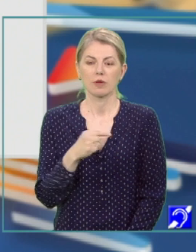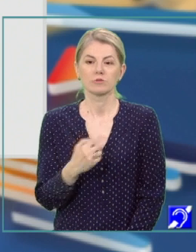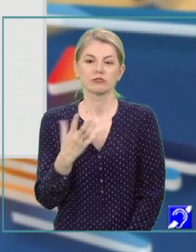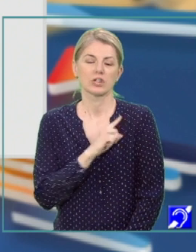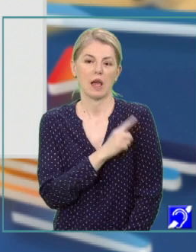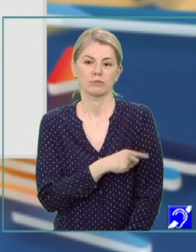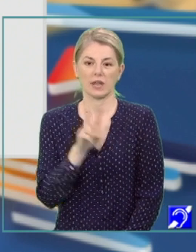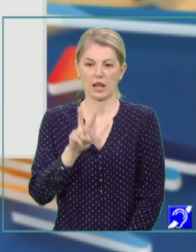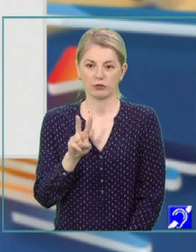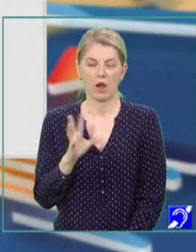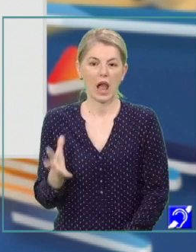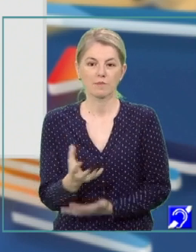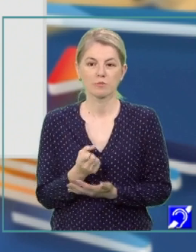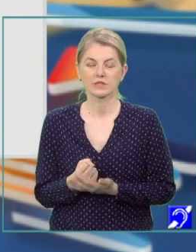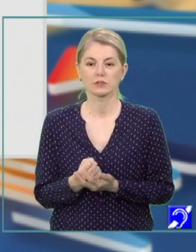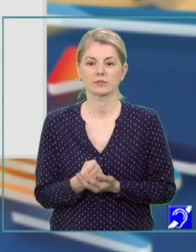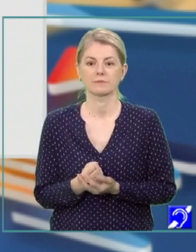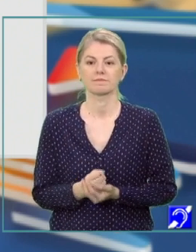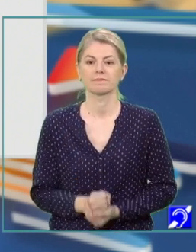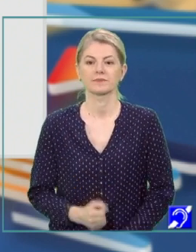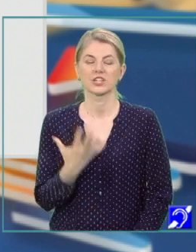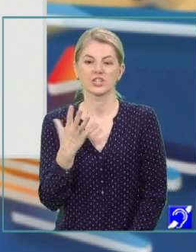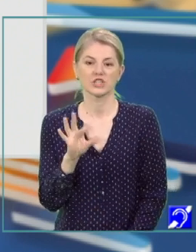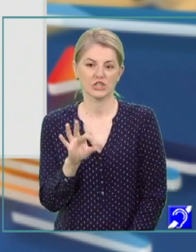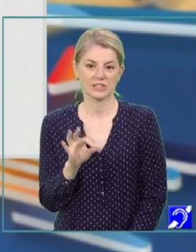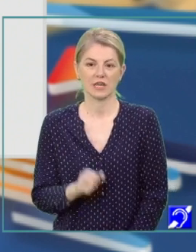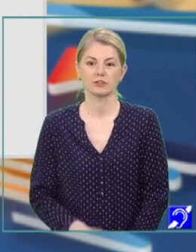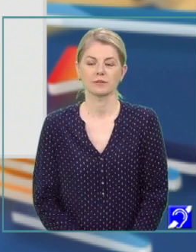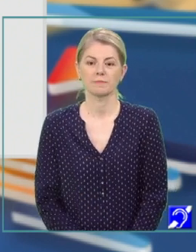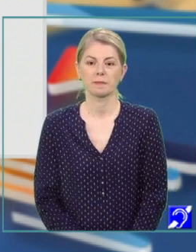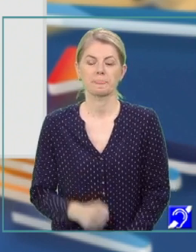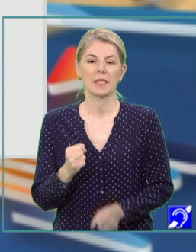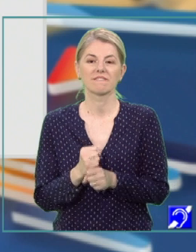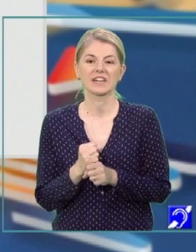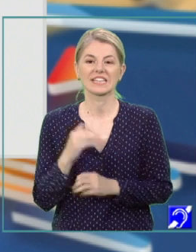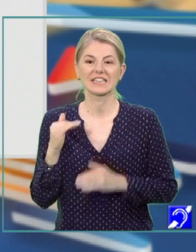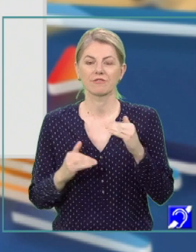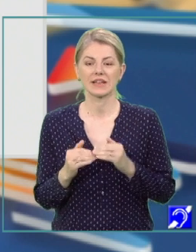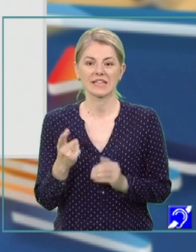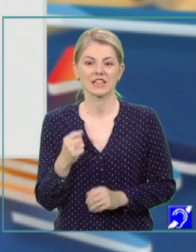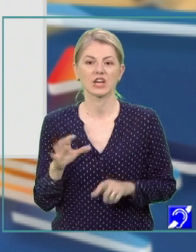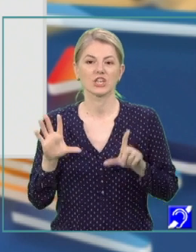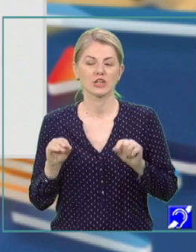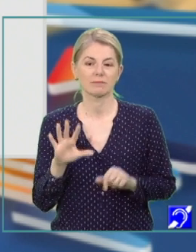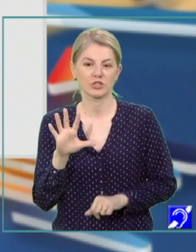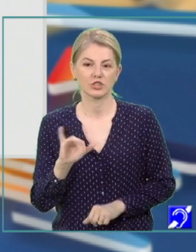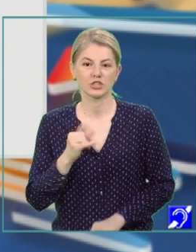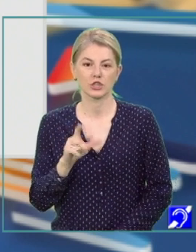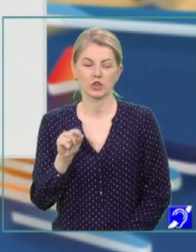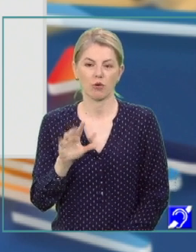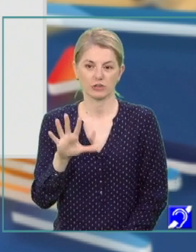la pătrat. Am obținut acest 50, făcând diferența între 75